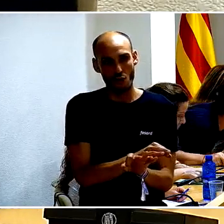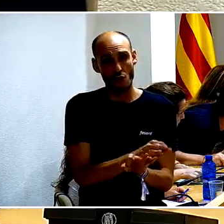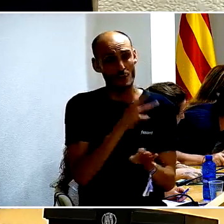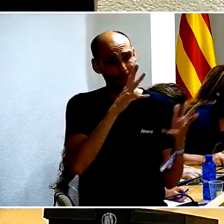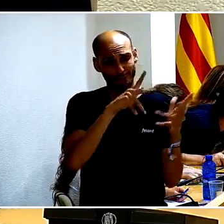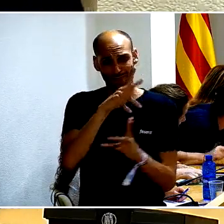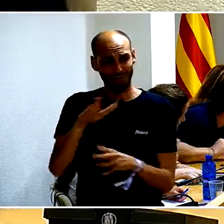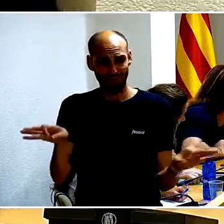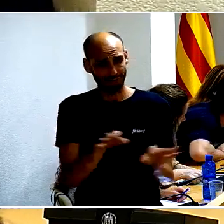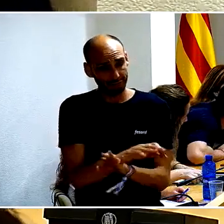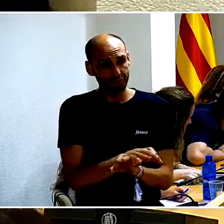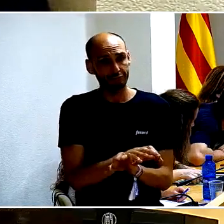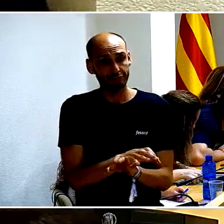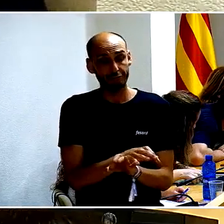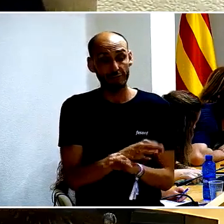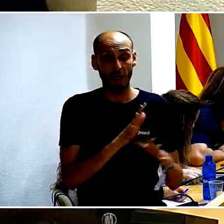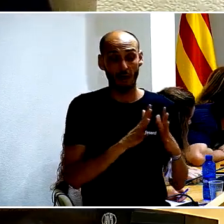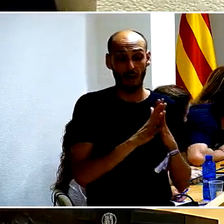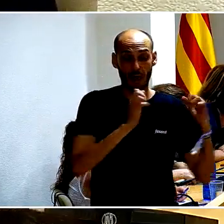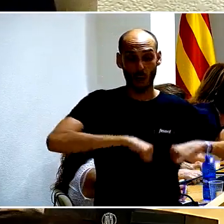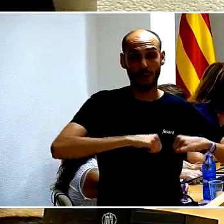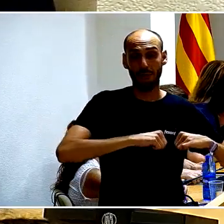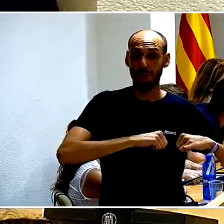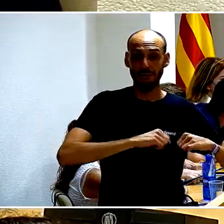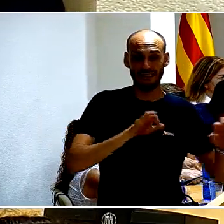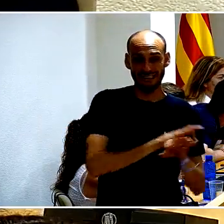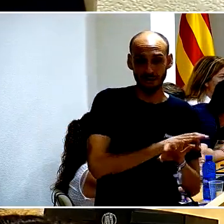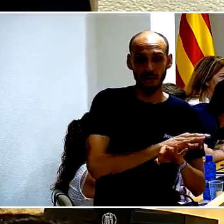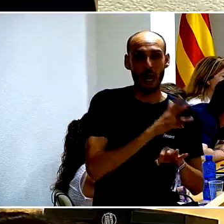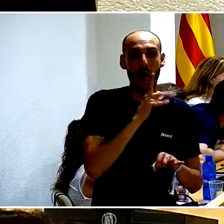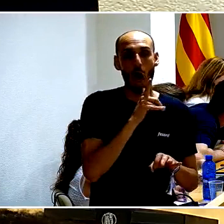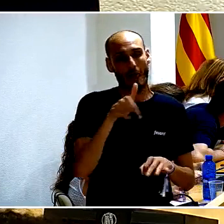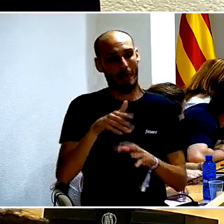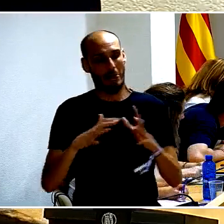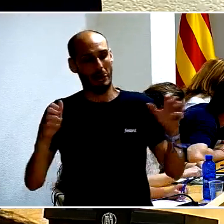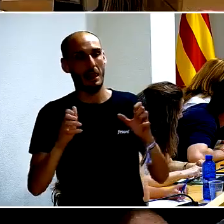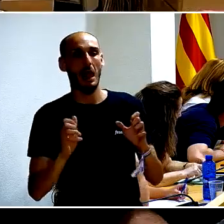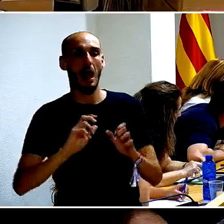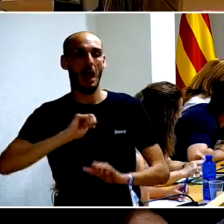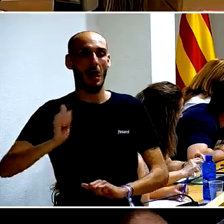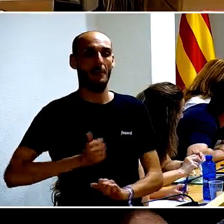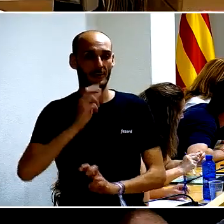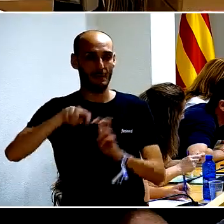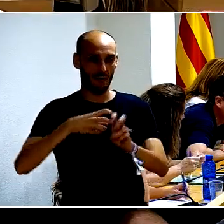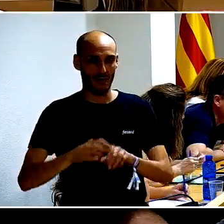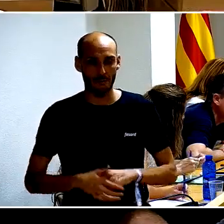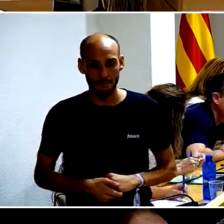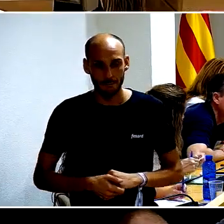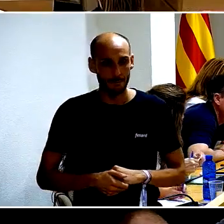n'hi havia en l'acord de ple i aprofitem aquest acord per a modificar-ho també. Moltes gràcies. Teresa